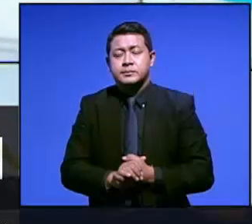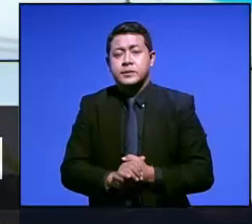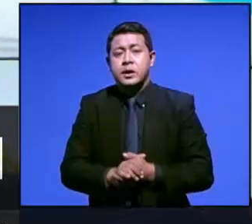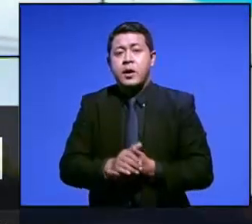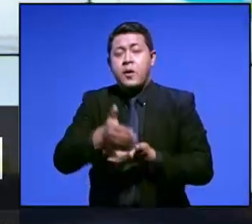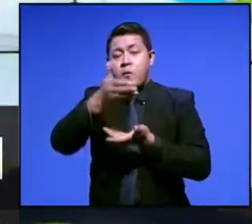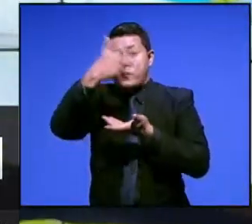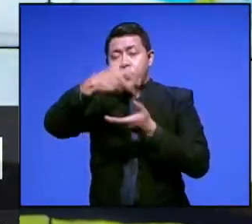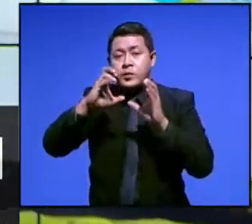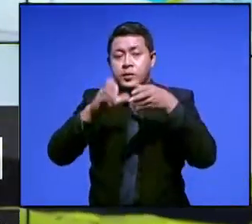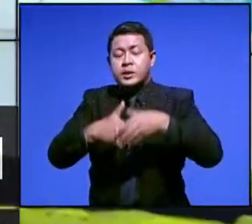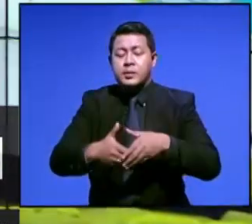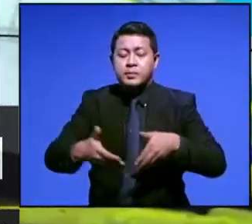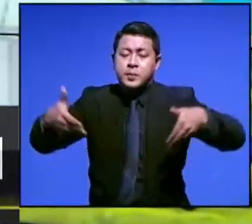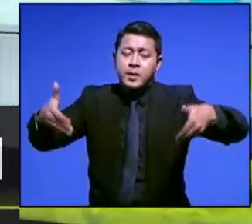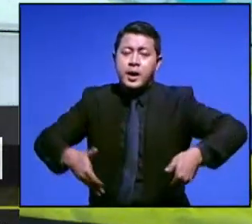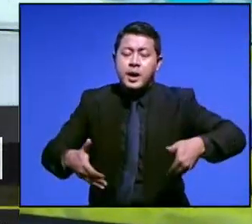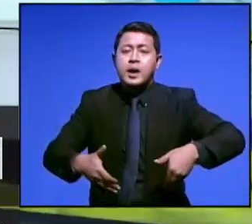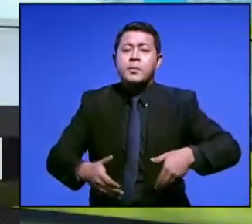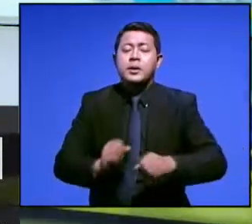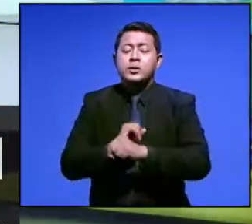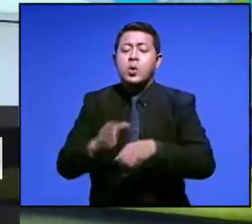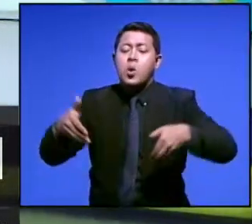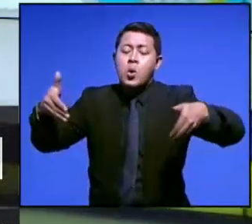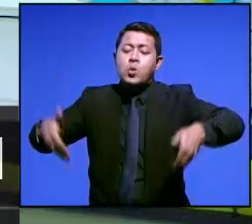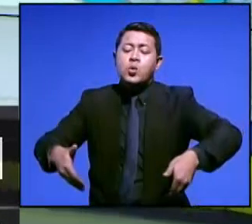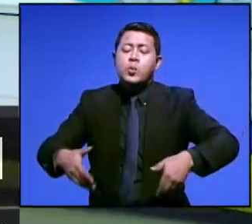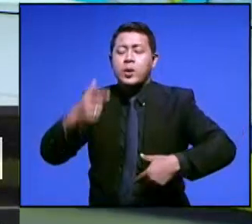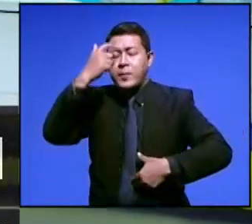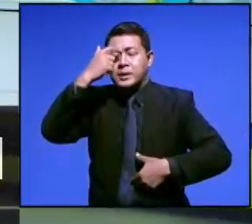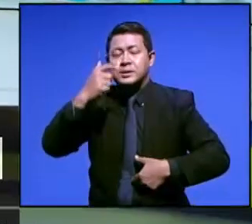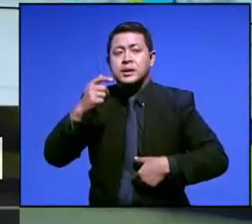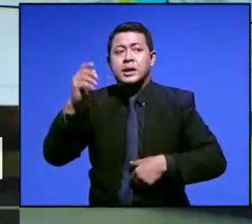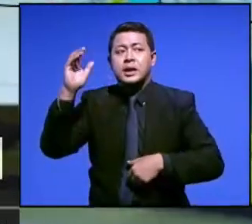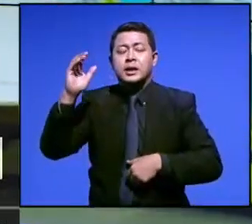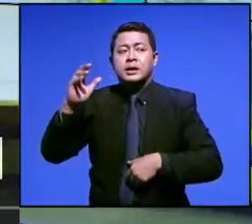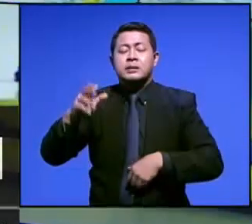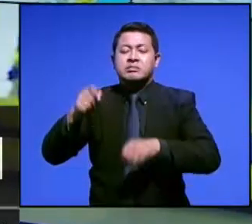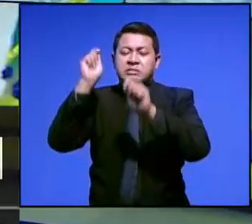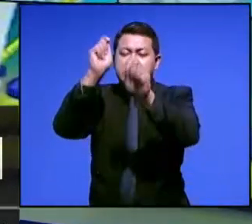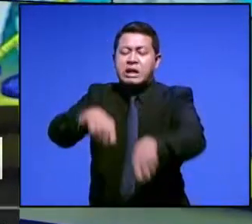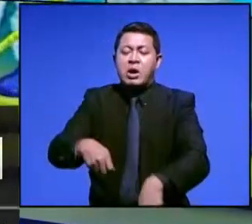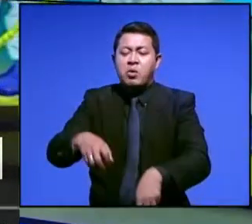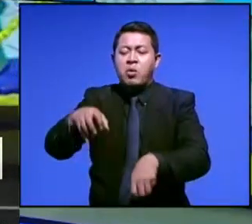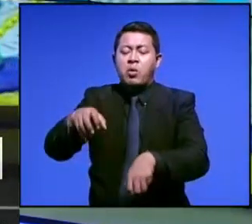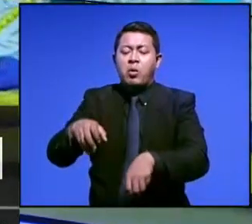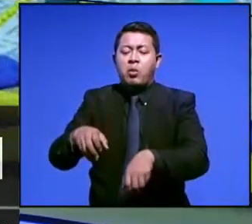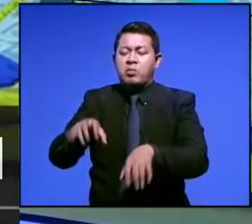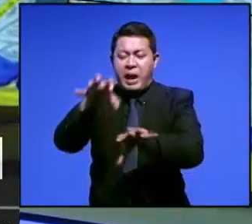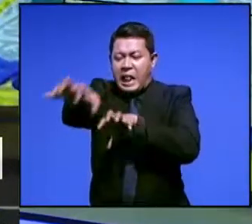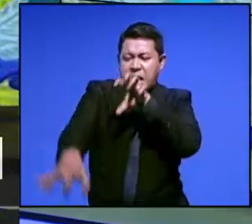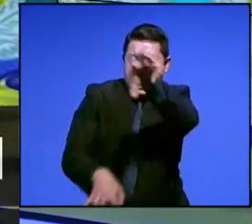Video tim pemakaman jenazah COVID-19 yang mengubur pasien dengan tangan tanpa cangkul dan sekop di Jember, Jawa